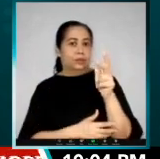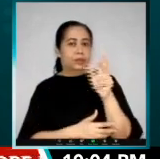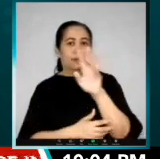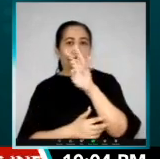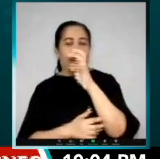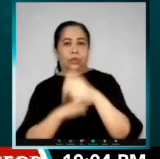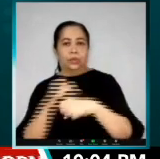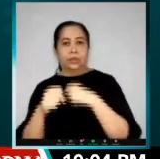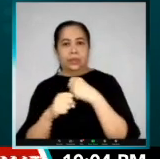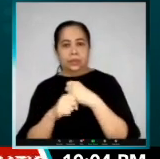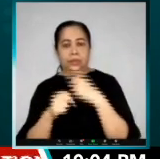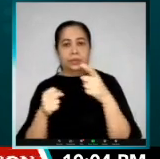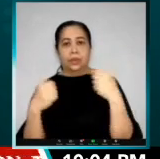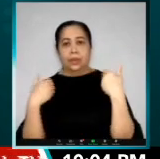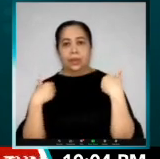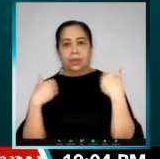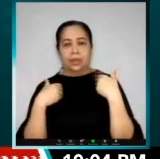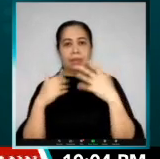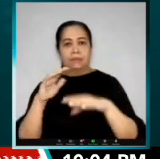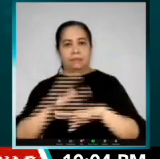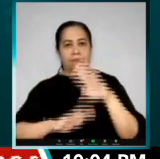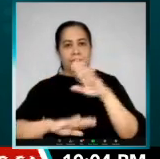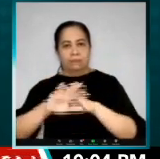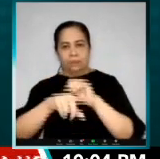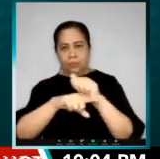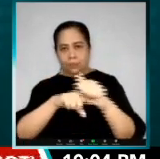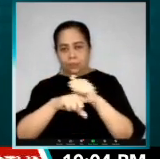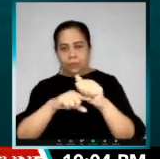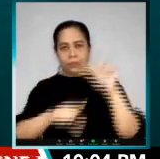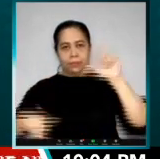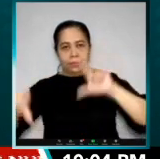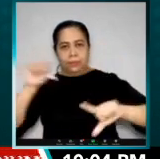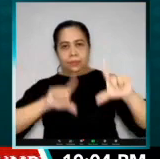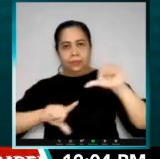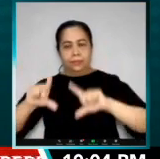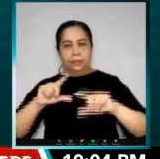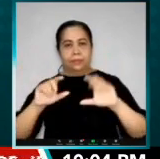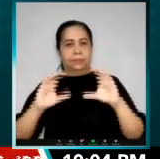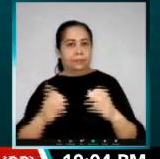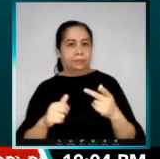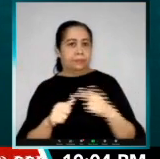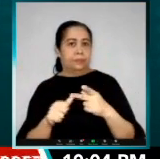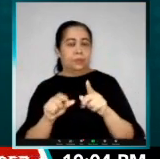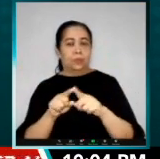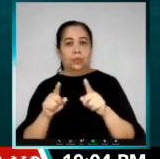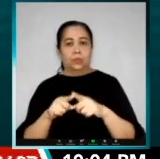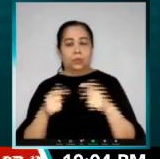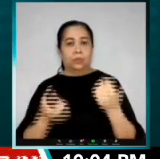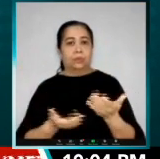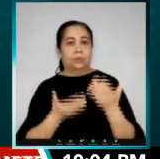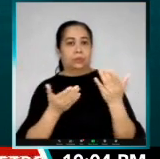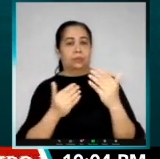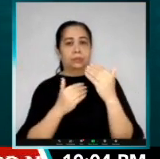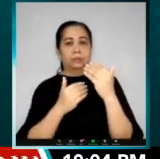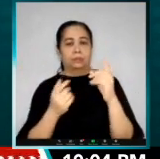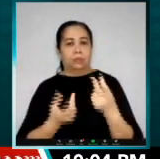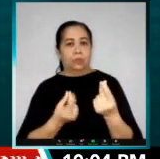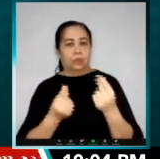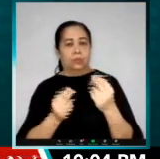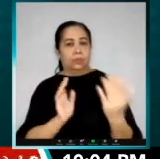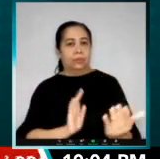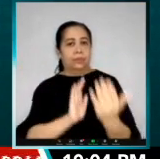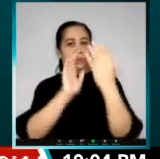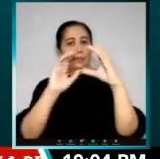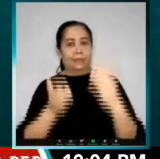na magkaroon ng hands-on training at laboratory classes. Prioridad na makapagsagawa ng limited face-to-face classes ang mga